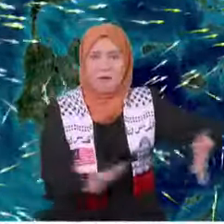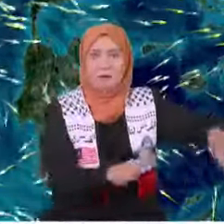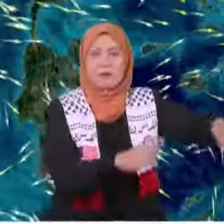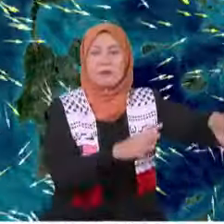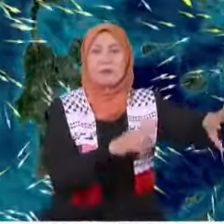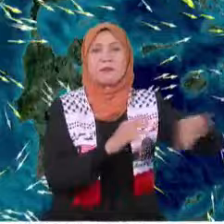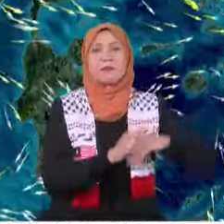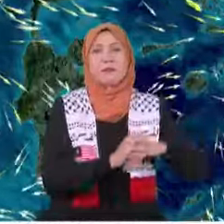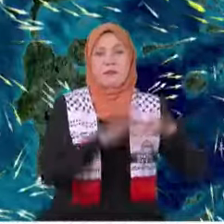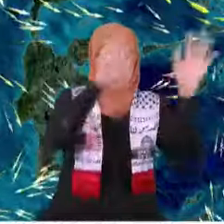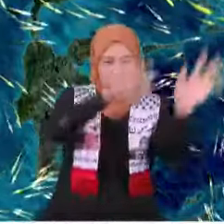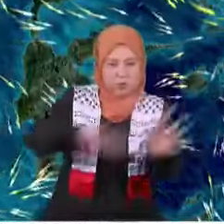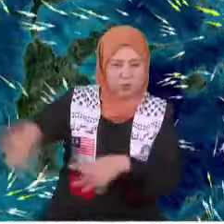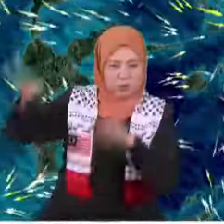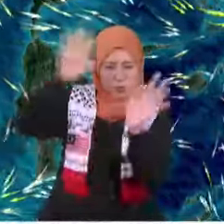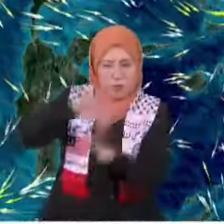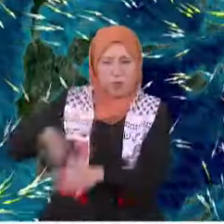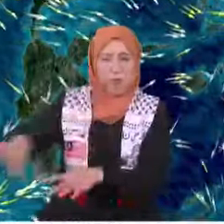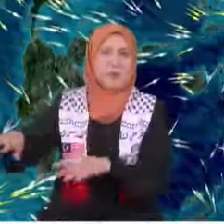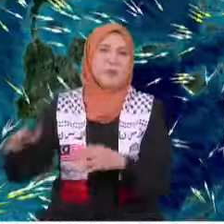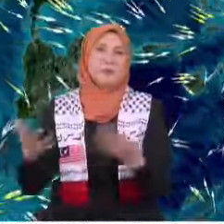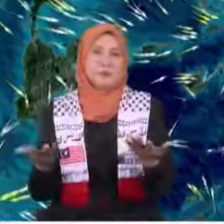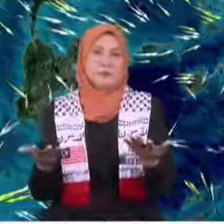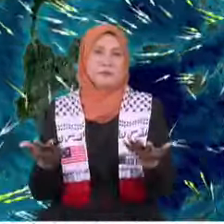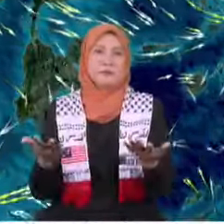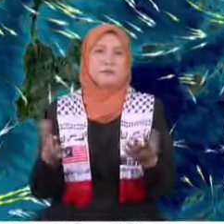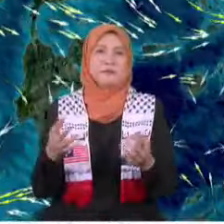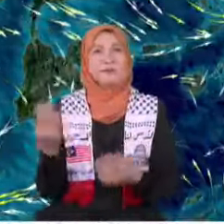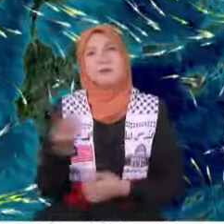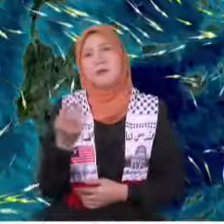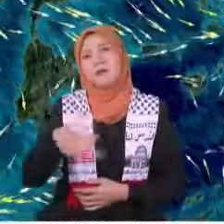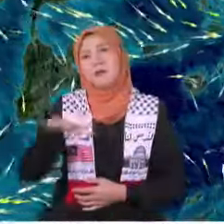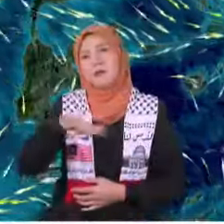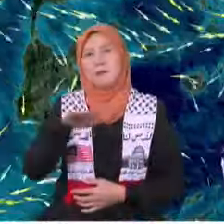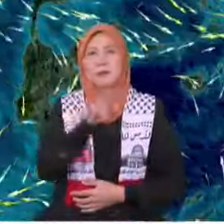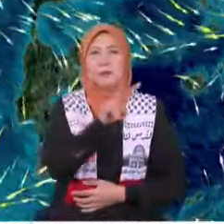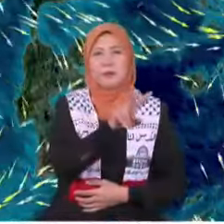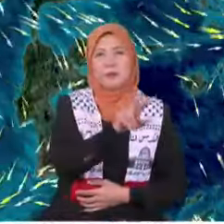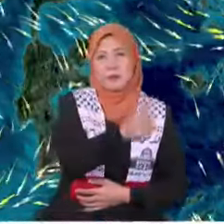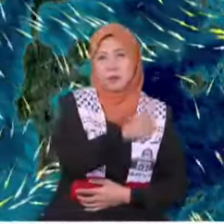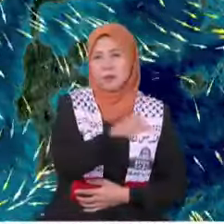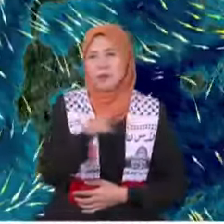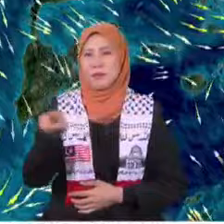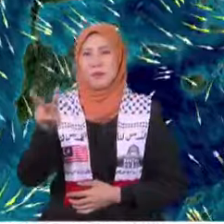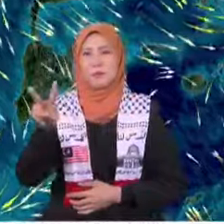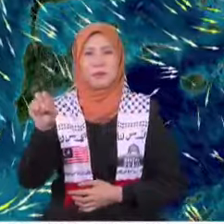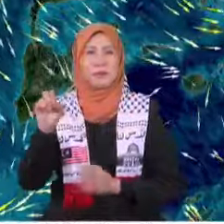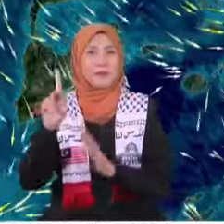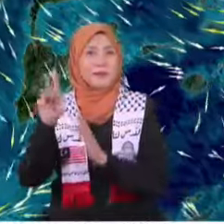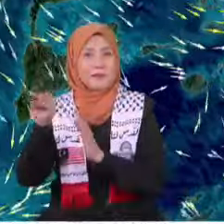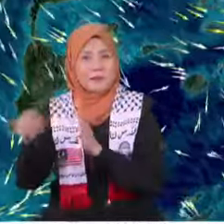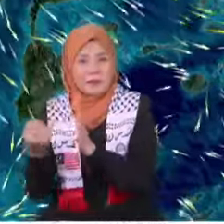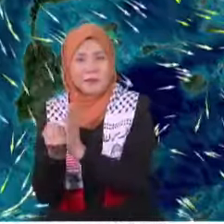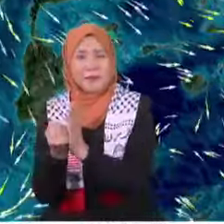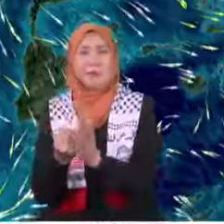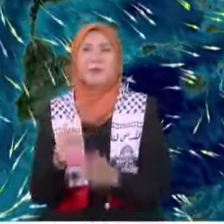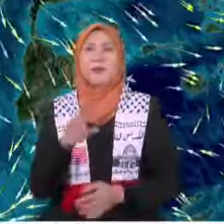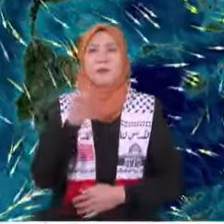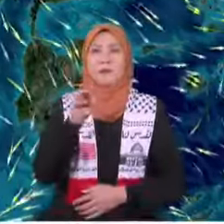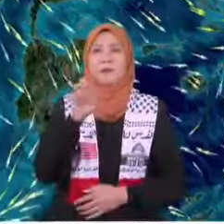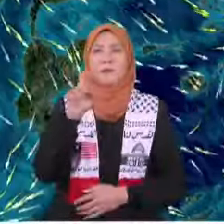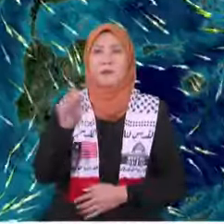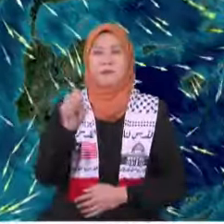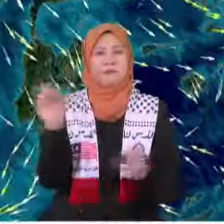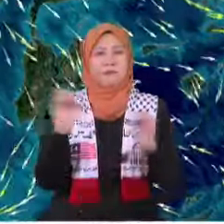daripada pelbagai hala dengan kelajuan yang agak lemah sekitar 10 hingga 20 km/jam. Dan Met Malaysia tidak mengeluarkan